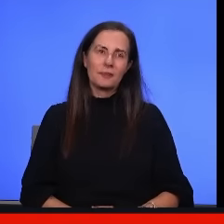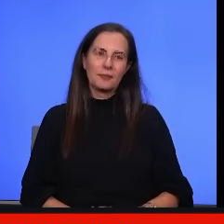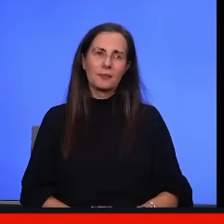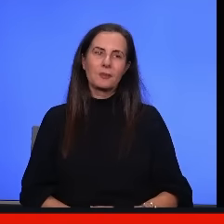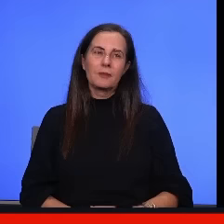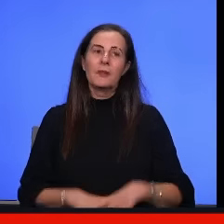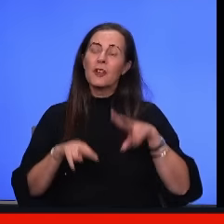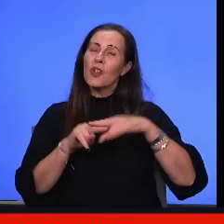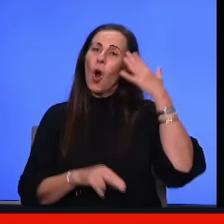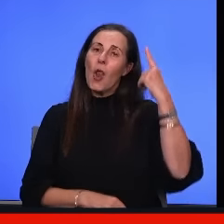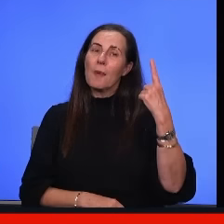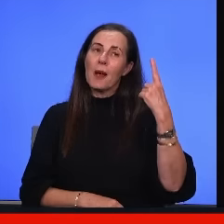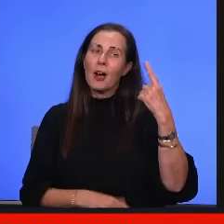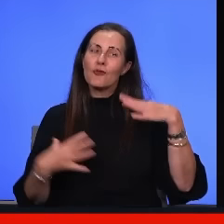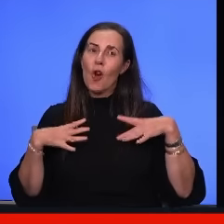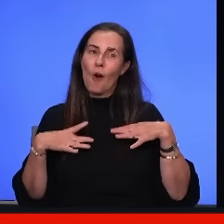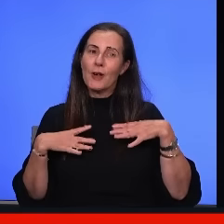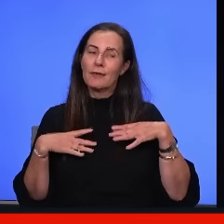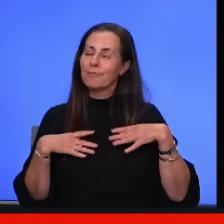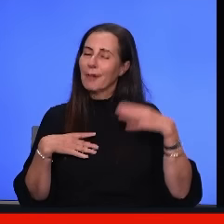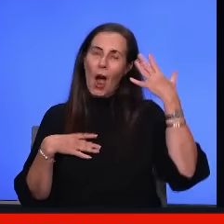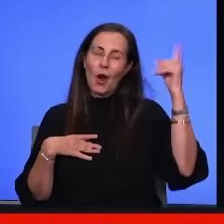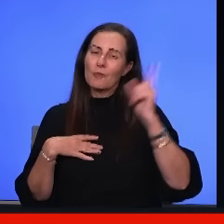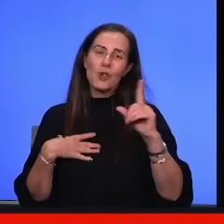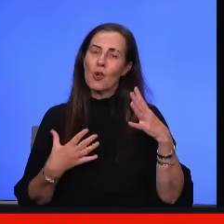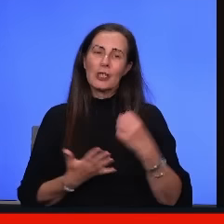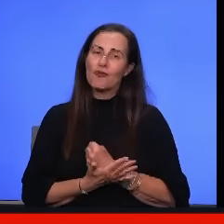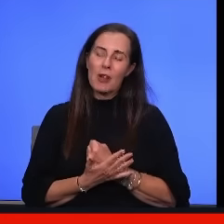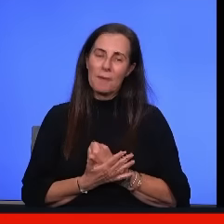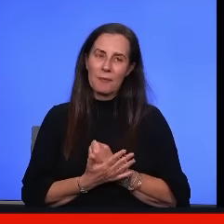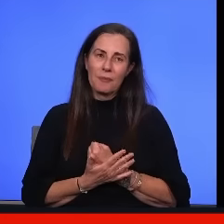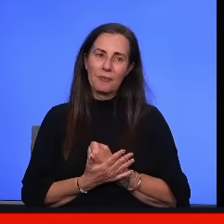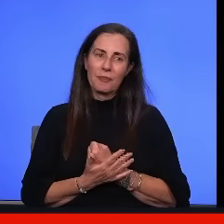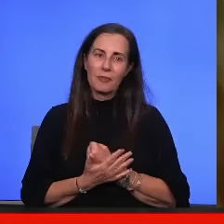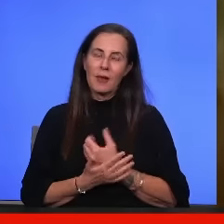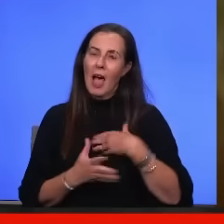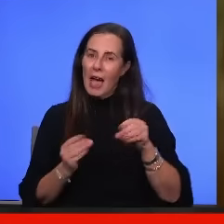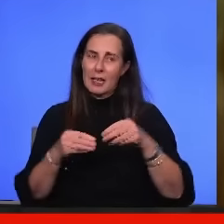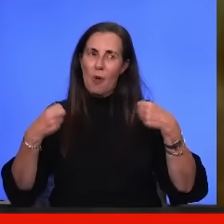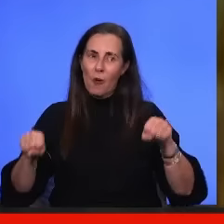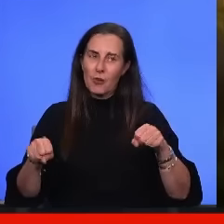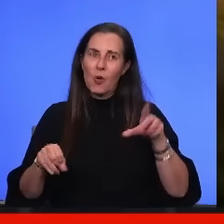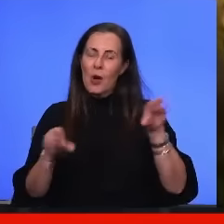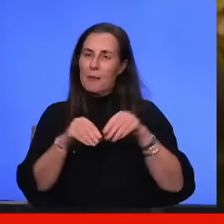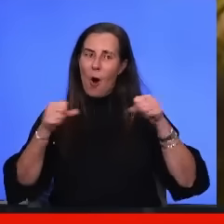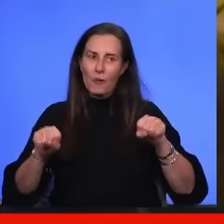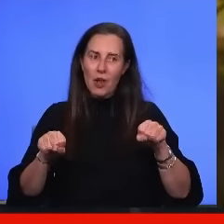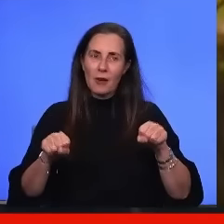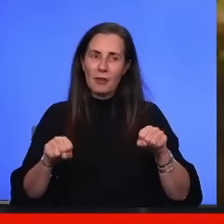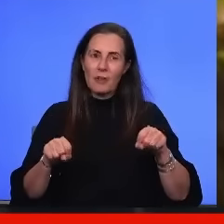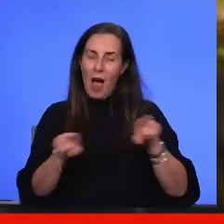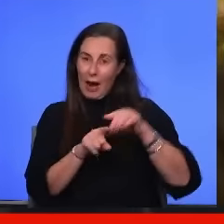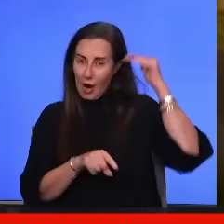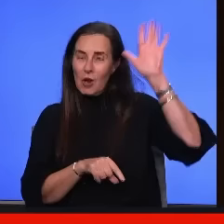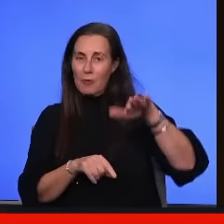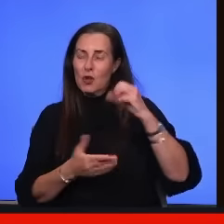ונותר עוד חלום אחד של חופש. חלום שכבר לא התגשם. אני עם אופנוע, הוא עם אופנוע. אחי הגדול, אביעד, הוא גם